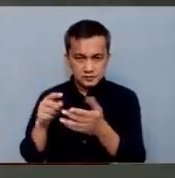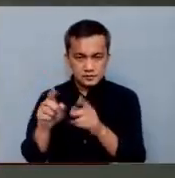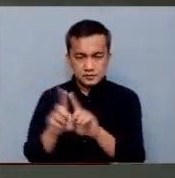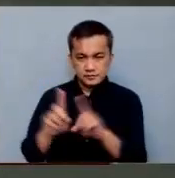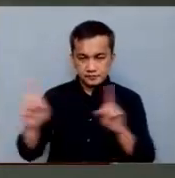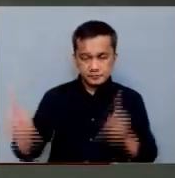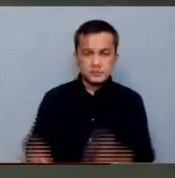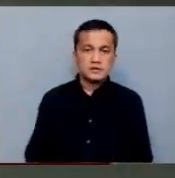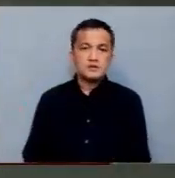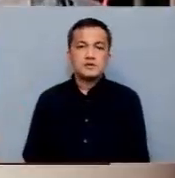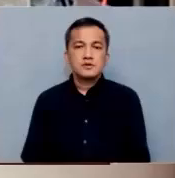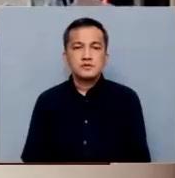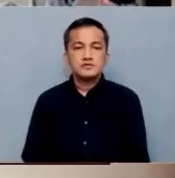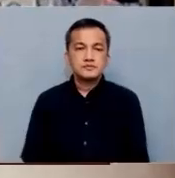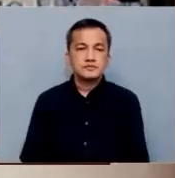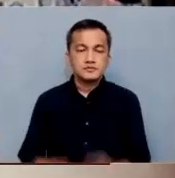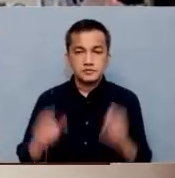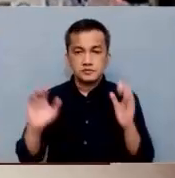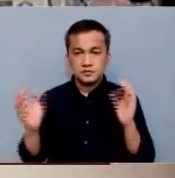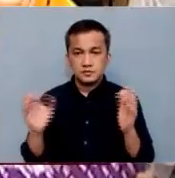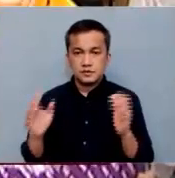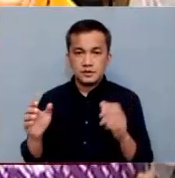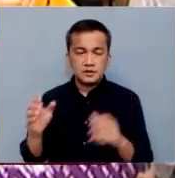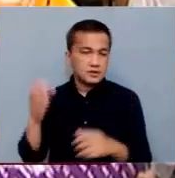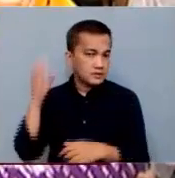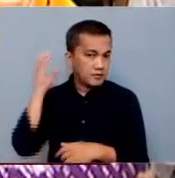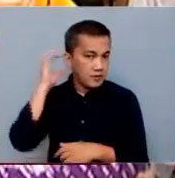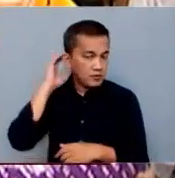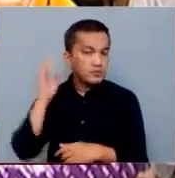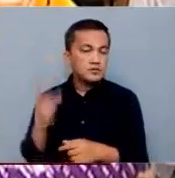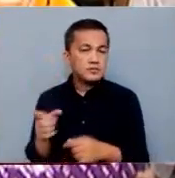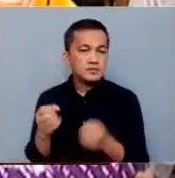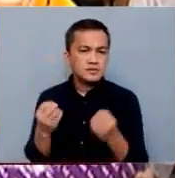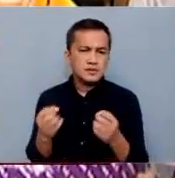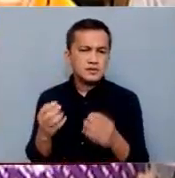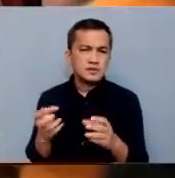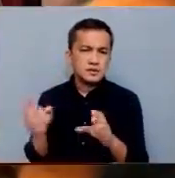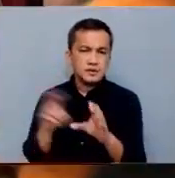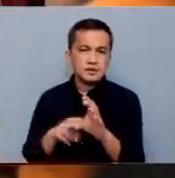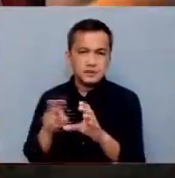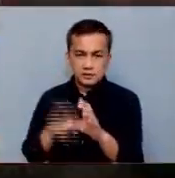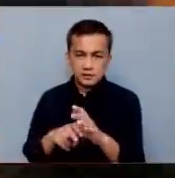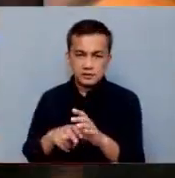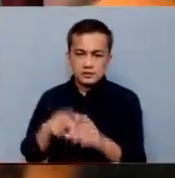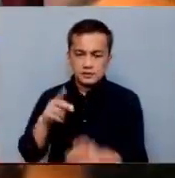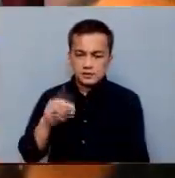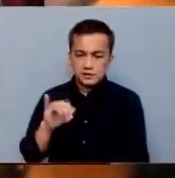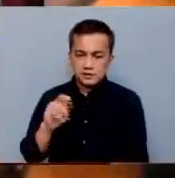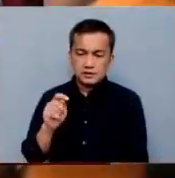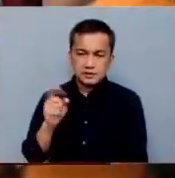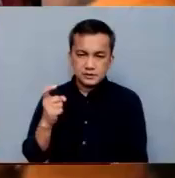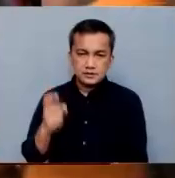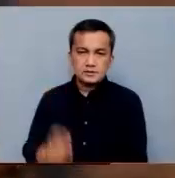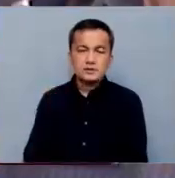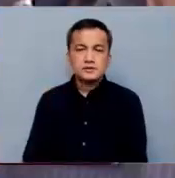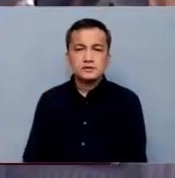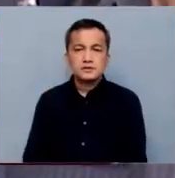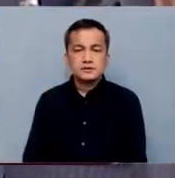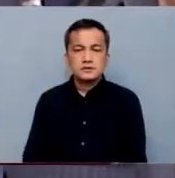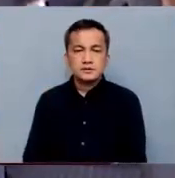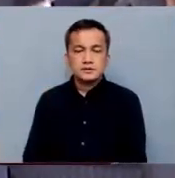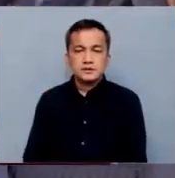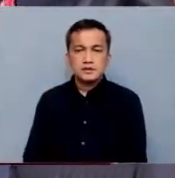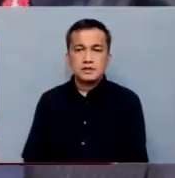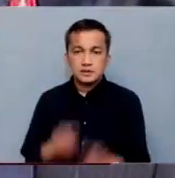kasi sa sitwasyon sa Araneta Bus Terminal sa Cubao, mas maraming pasahero na ang sumasakay sa PTEX. Nakikita natin in the past,